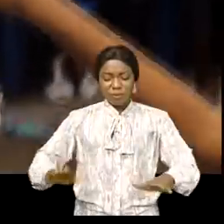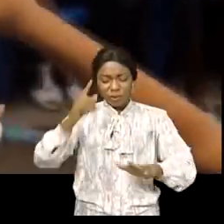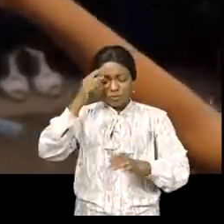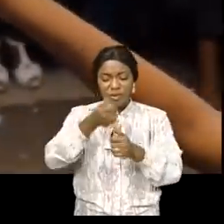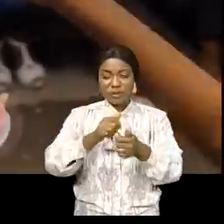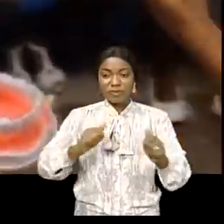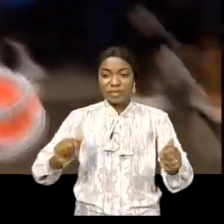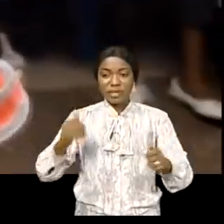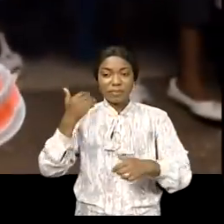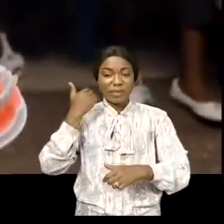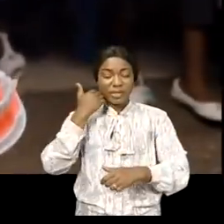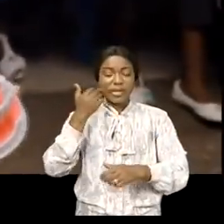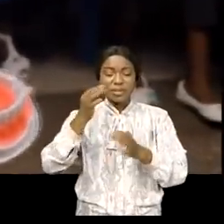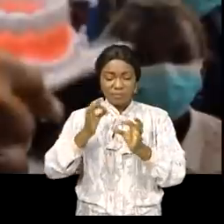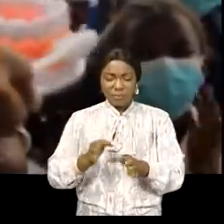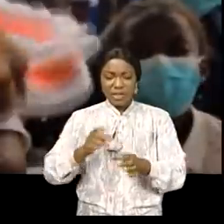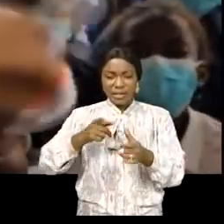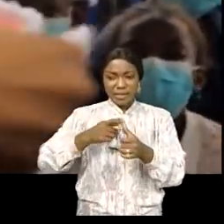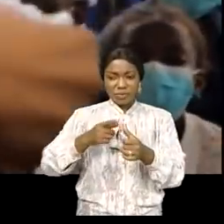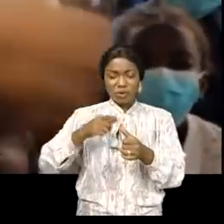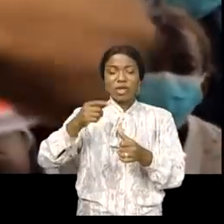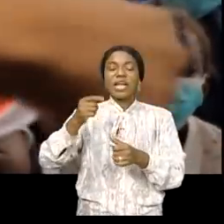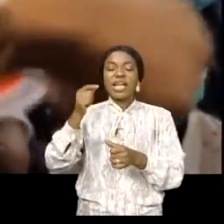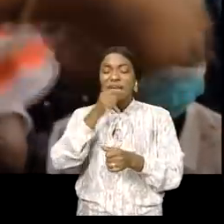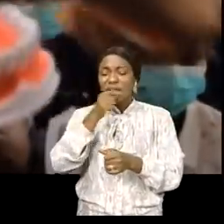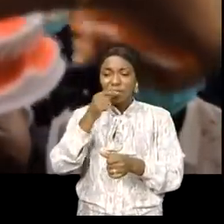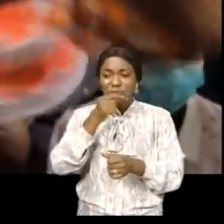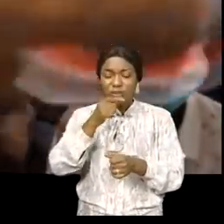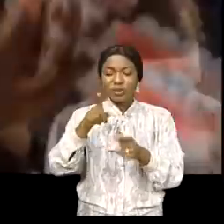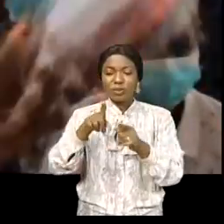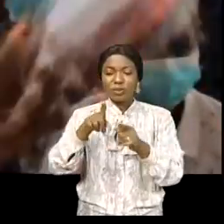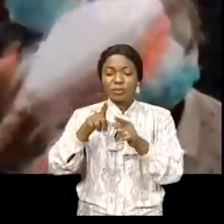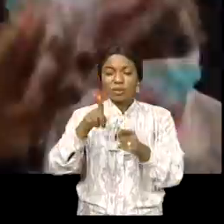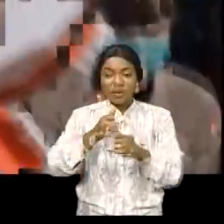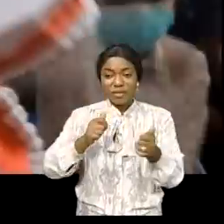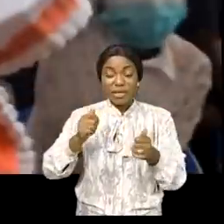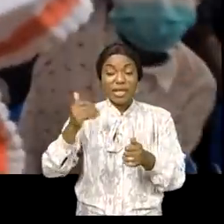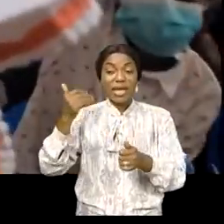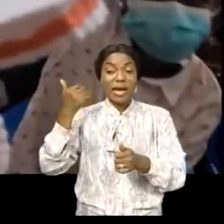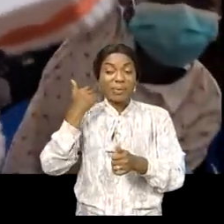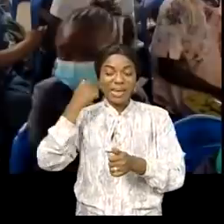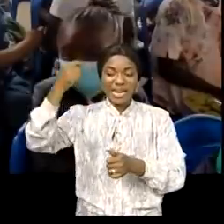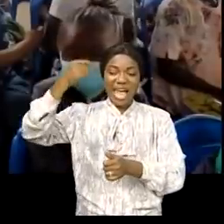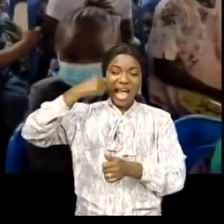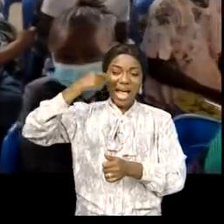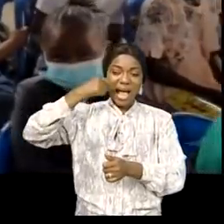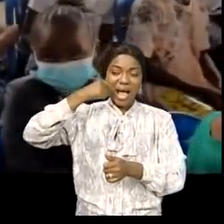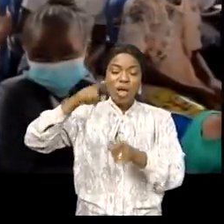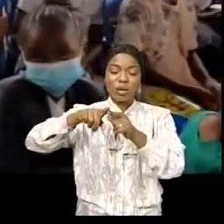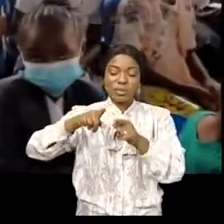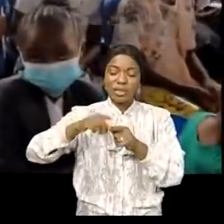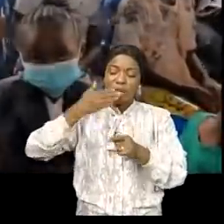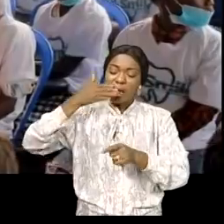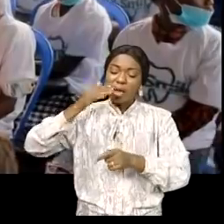et l'hygiène bucco-dentaire pour les épargner des maladies telles que la carie, caractère et la mauvaise haleine. En plus